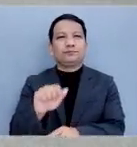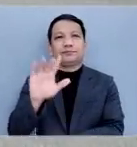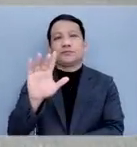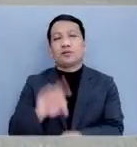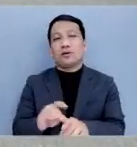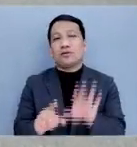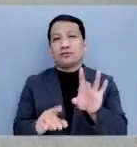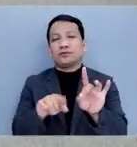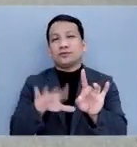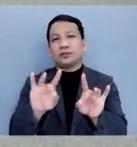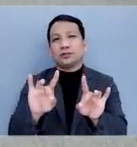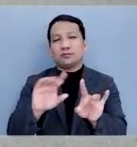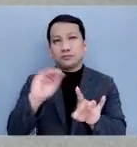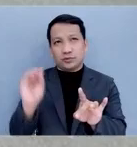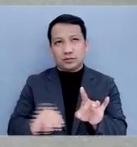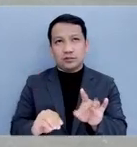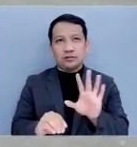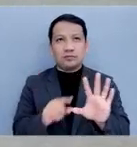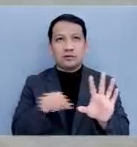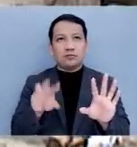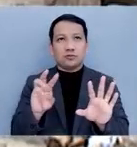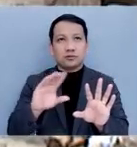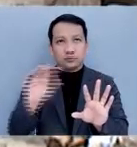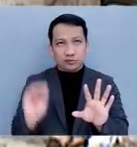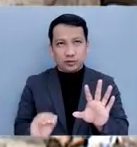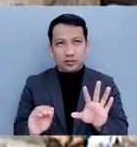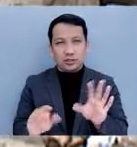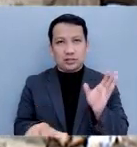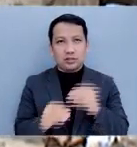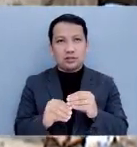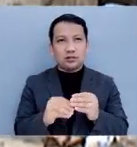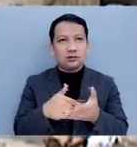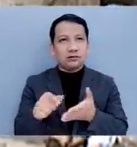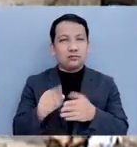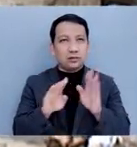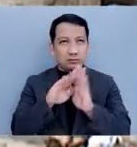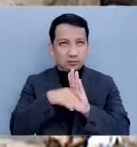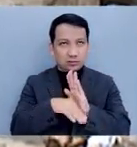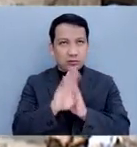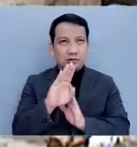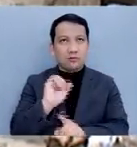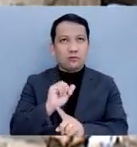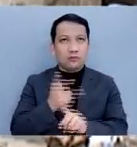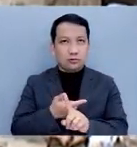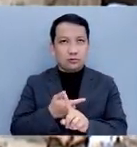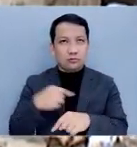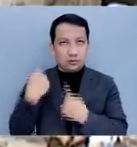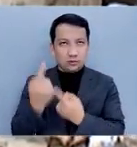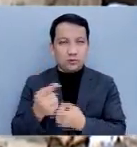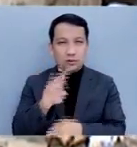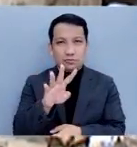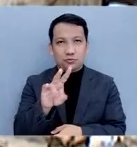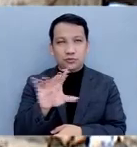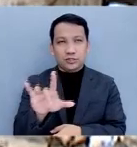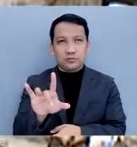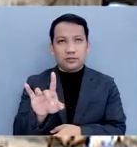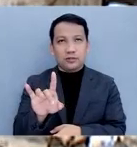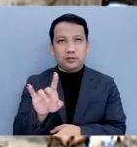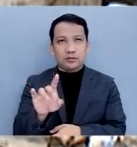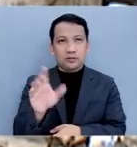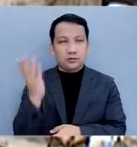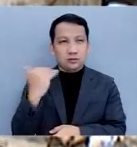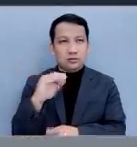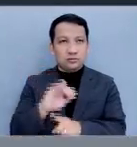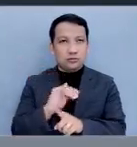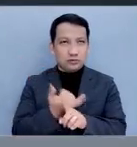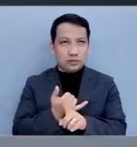sa 4.8% to 5.6% ang taya nilang inflation sa Agosto mula sa 4.7% na rate noong